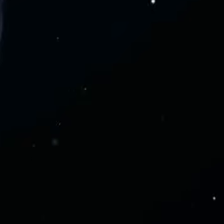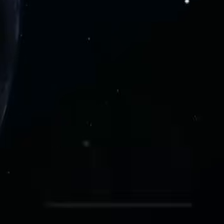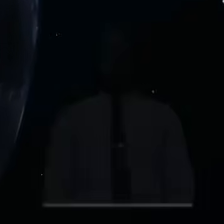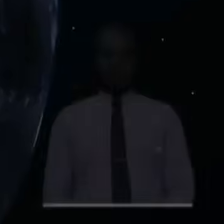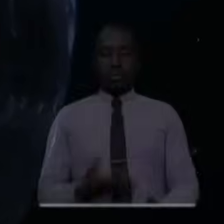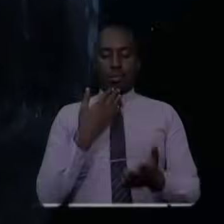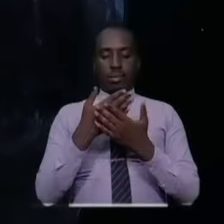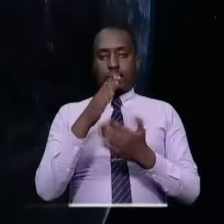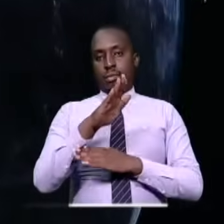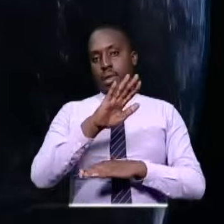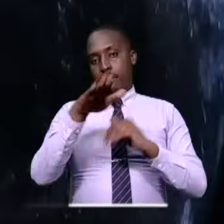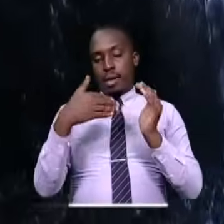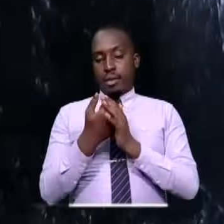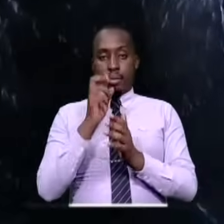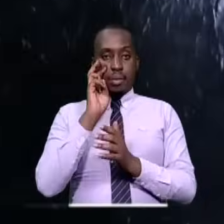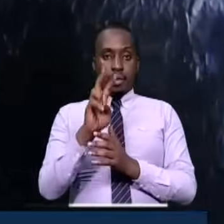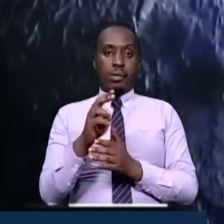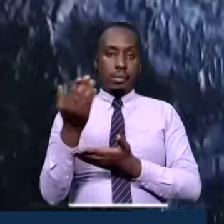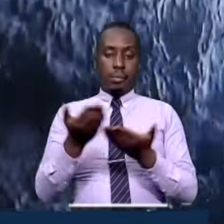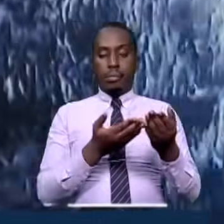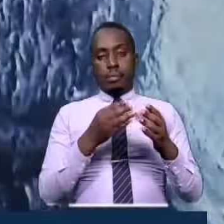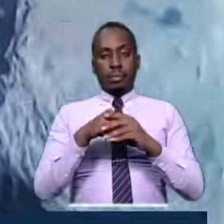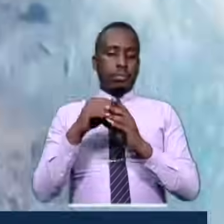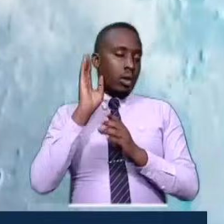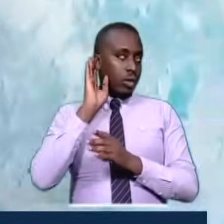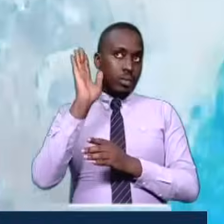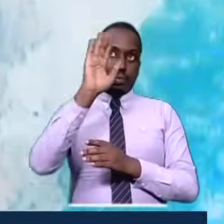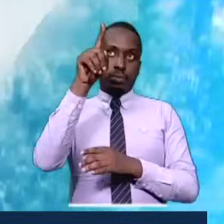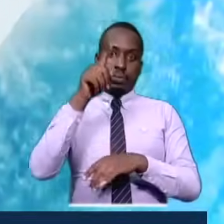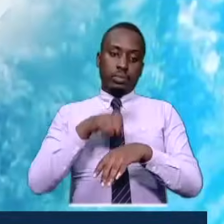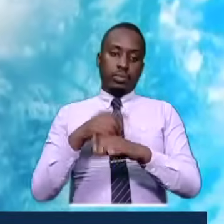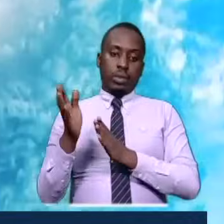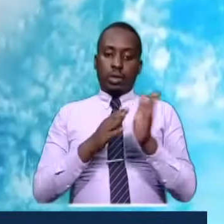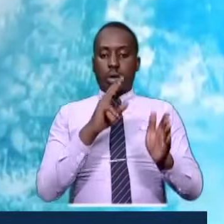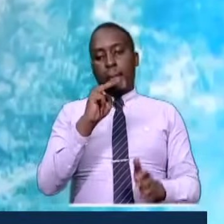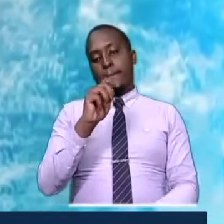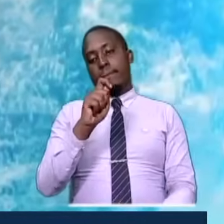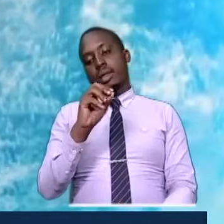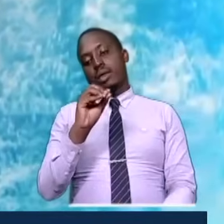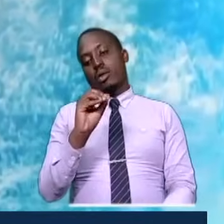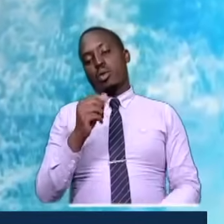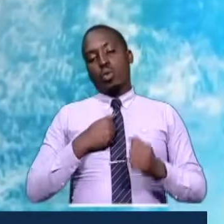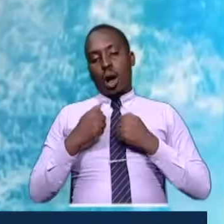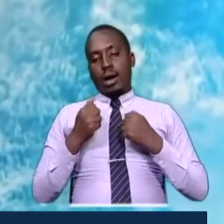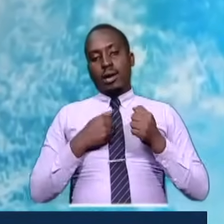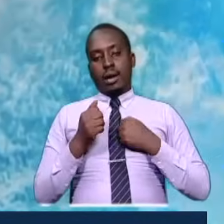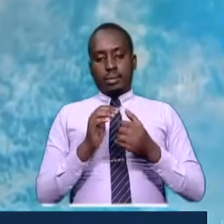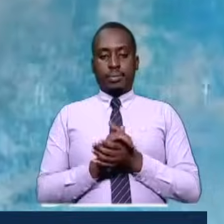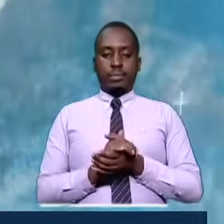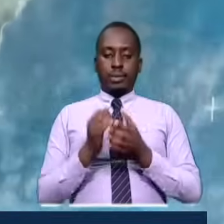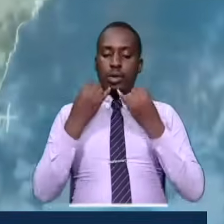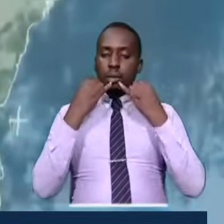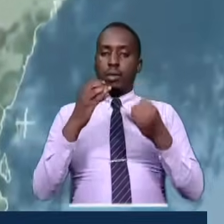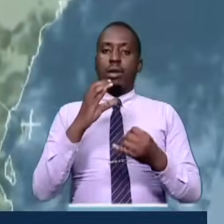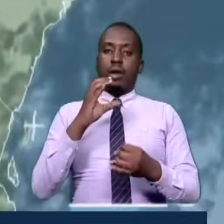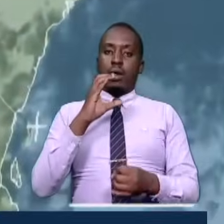Umugoroba mwiza kuri mwese mudukurikiye tubaye ikaze ku makuru y'iteganyagihe mutegurirwa n'ikigo cy'u Rwanda gishinzwe ubumenyi bw'ikirere Meteo Rwanda ngiye kubagezaho